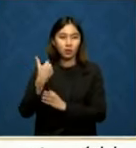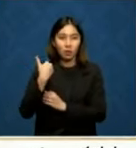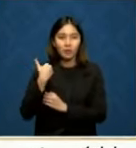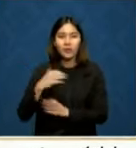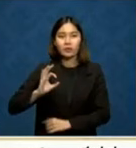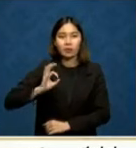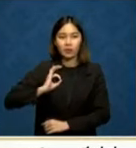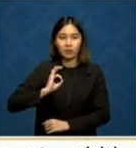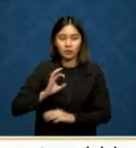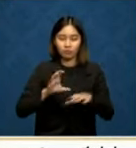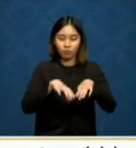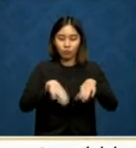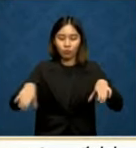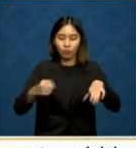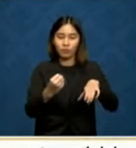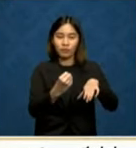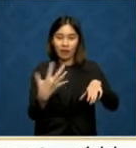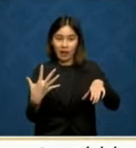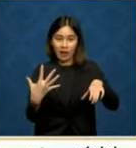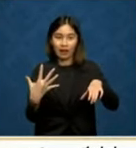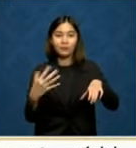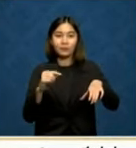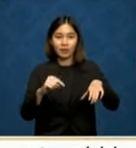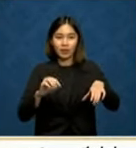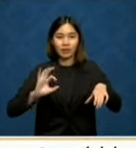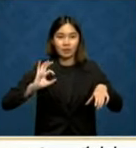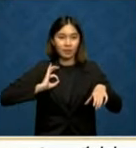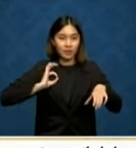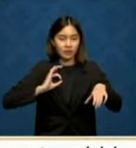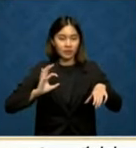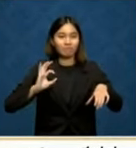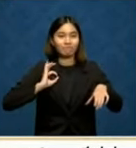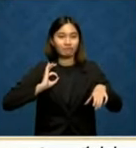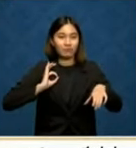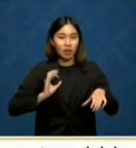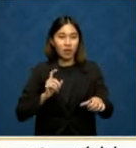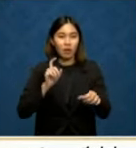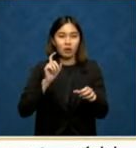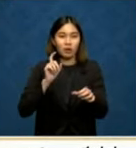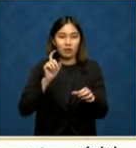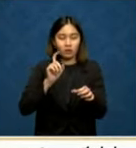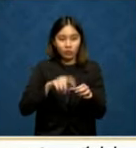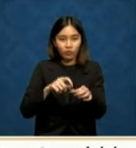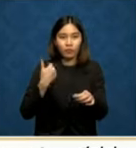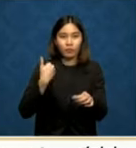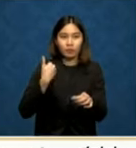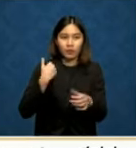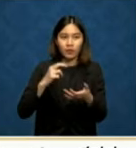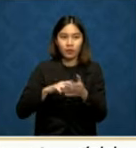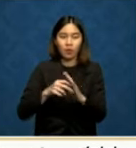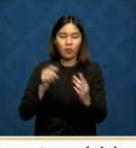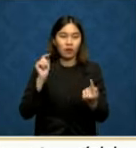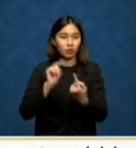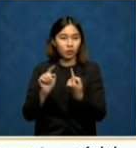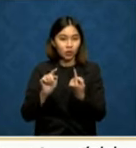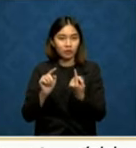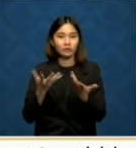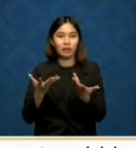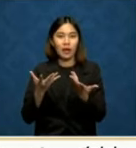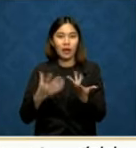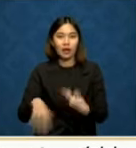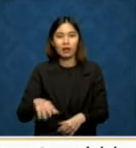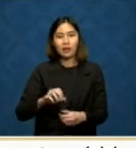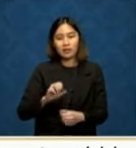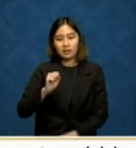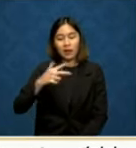สมาชิก 5 องคกรซึ่การที่จะมีสมาชิก อย่างที่ท่านประธานได้เรีนวามันไมได้ขึนอยู่กับสภา